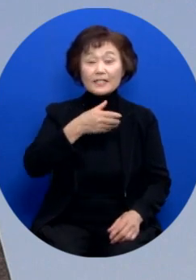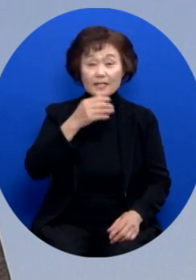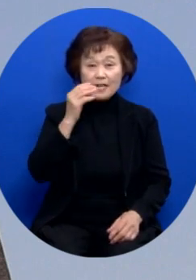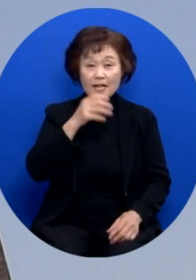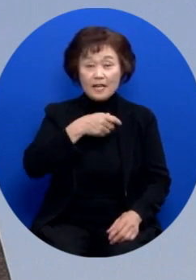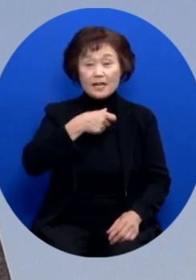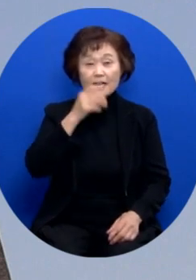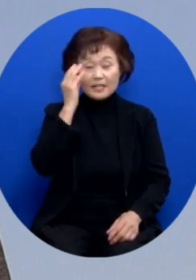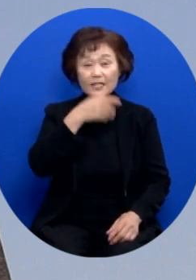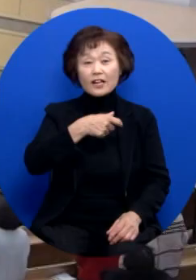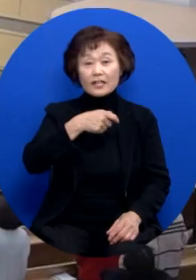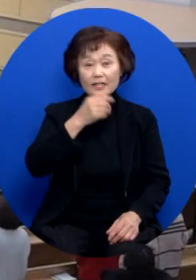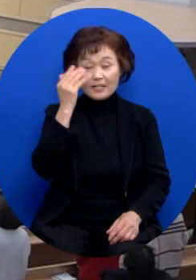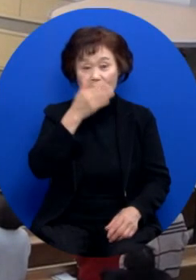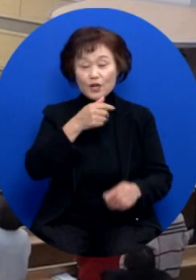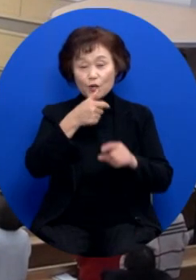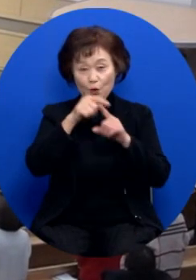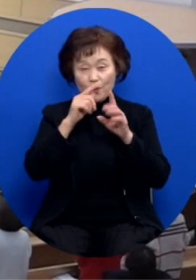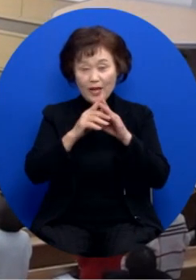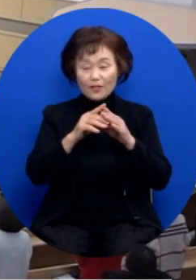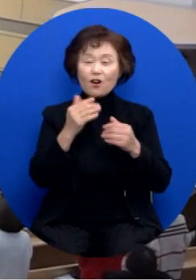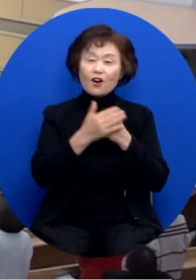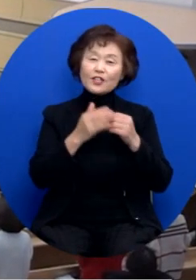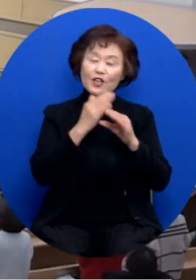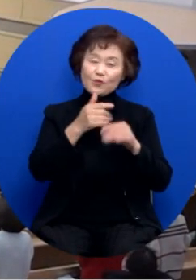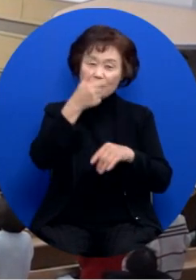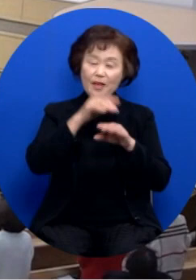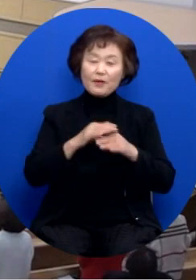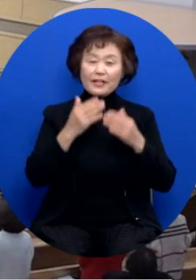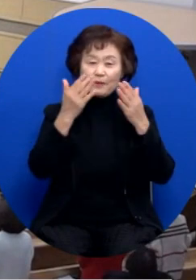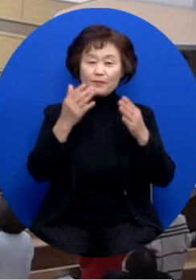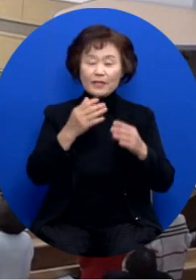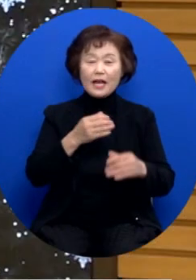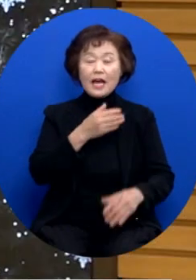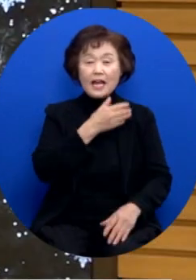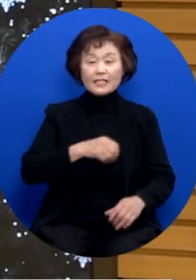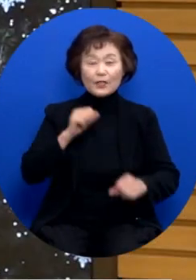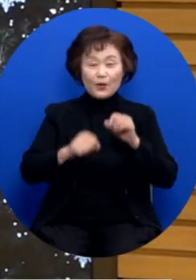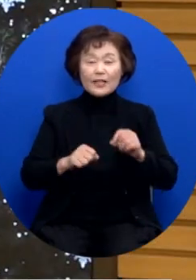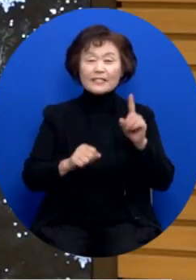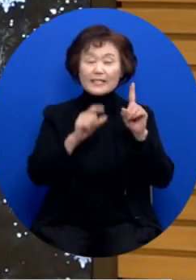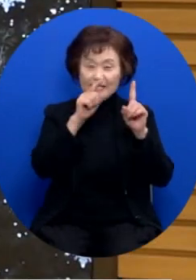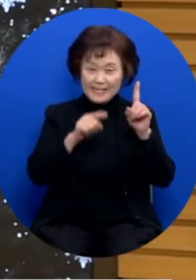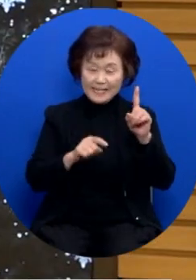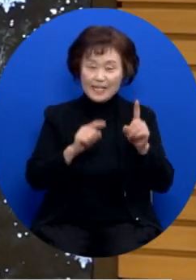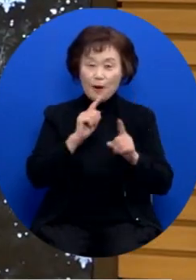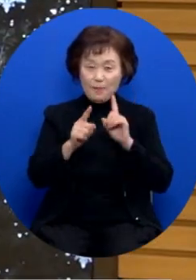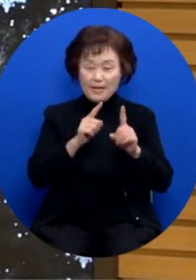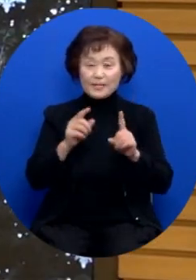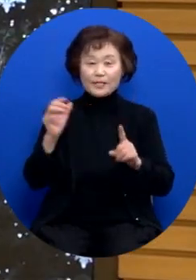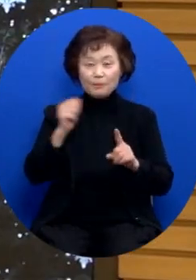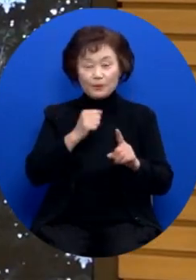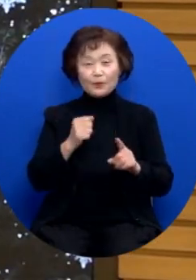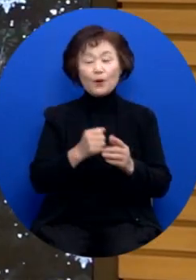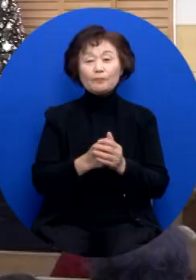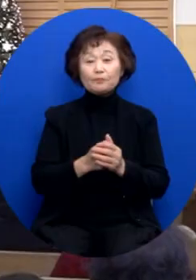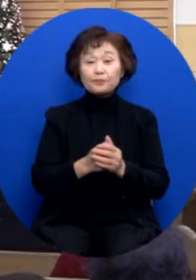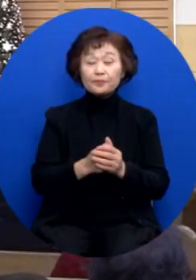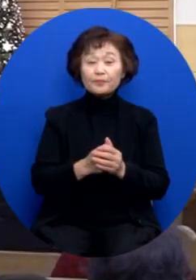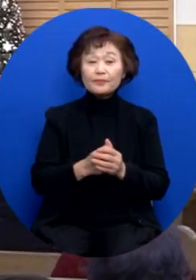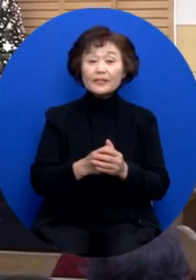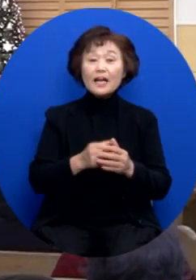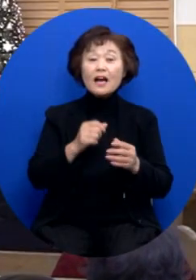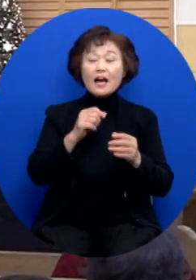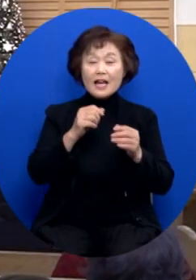은혜 가운데 보냈습니다. 이날 예배에서는 사도행전 1장 말씀을 묵상하며 2024년 사도행전 강해